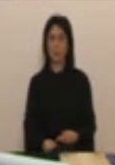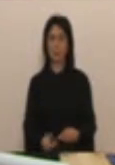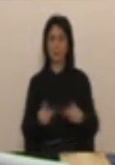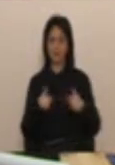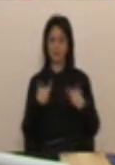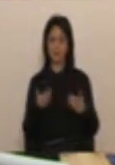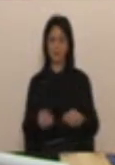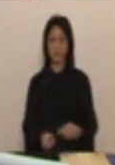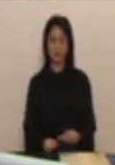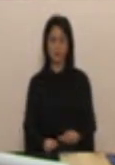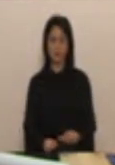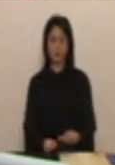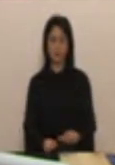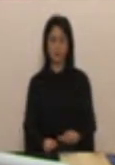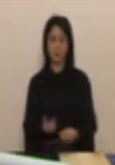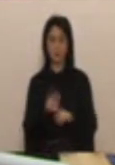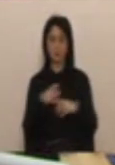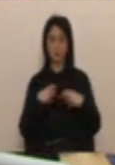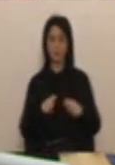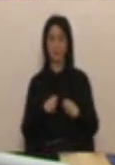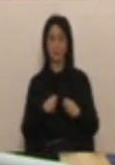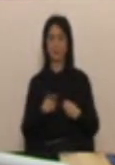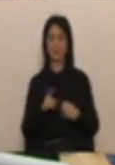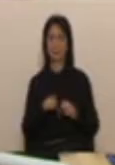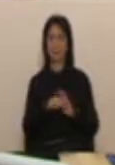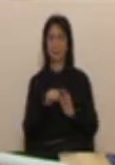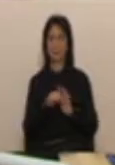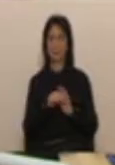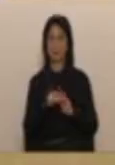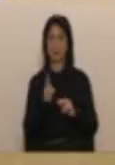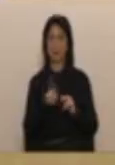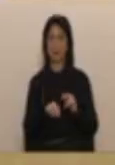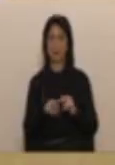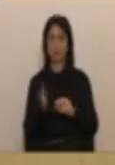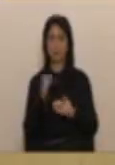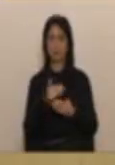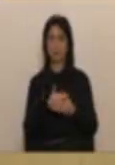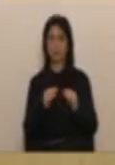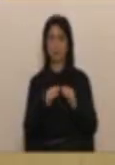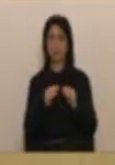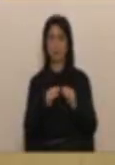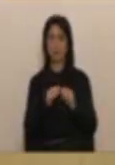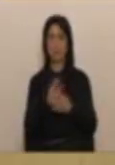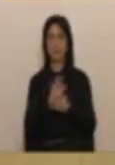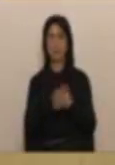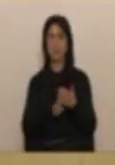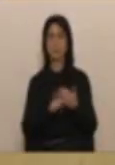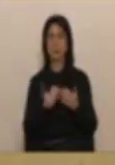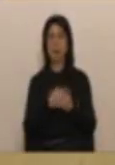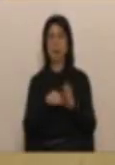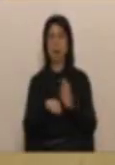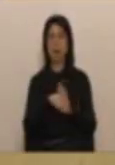მოგესალმებით. Ძალიან სამწუხაროა, რომ არჩევნების დასრულების შემდეგაც კვლავ გრძელდება ახლა